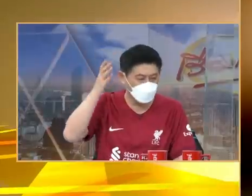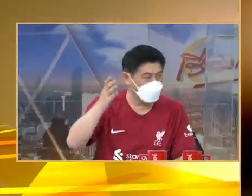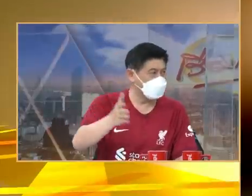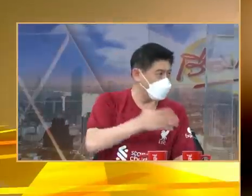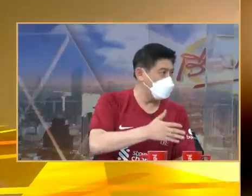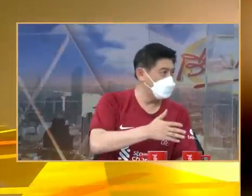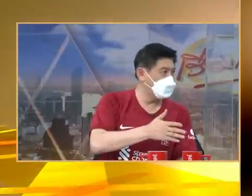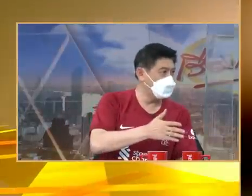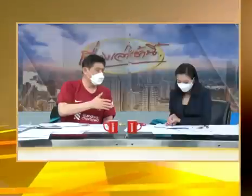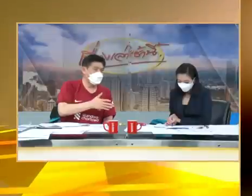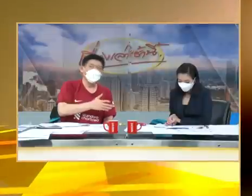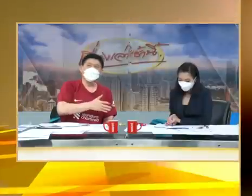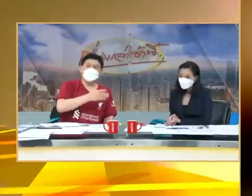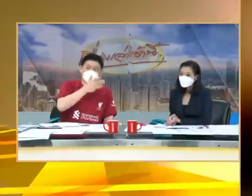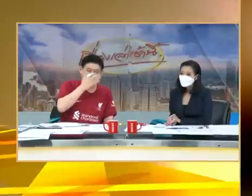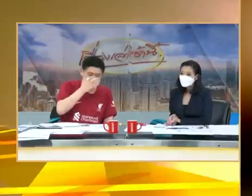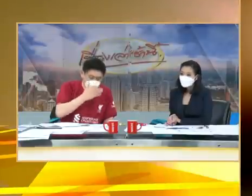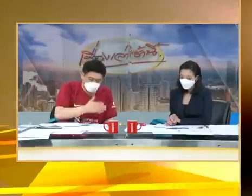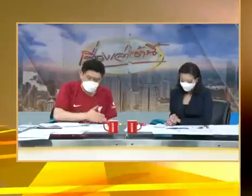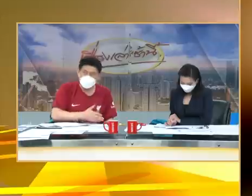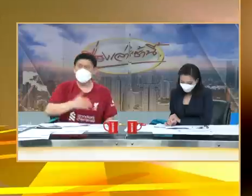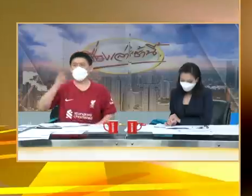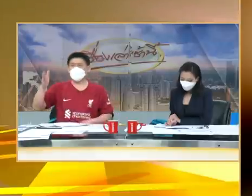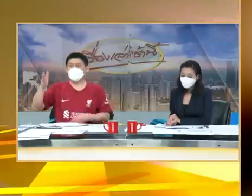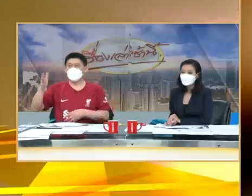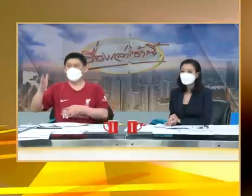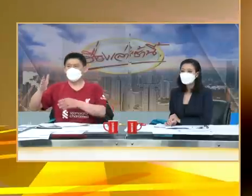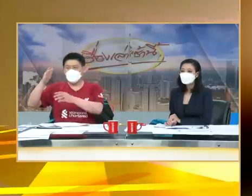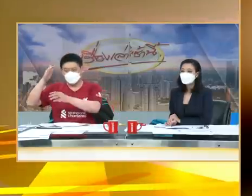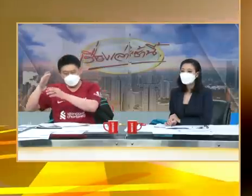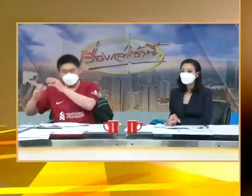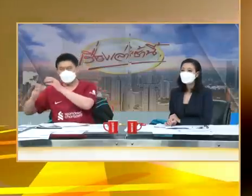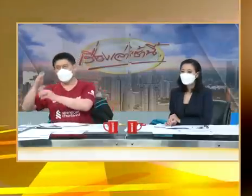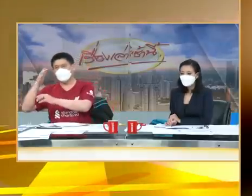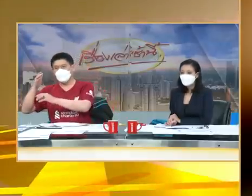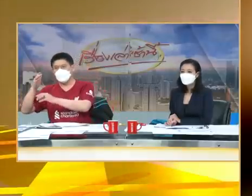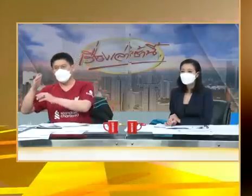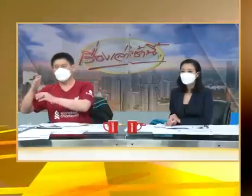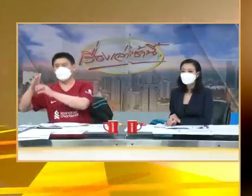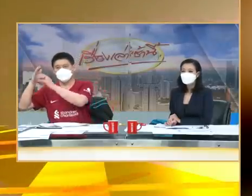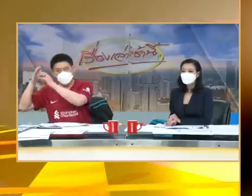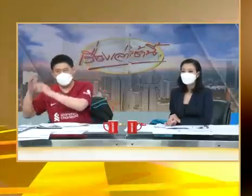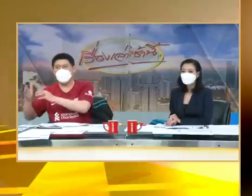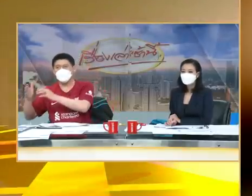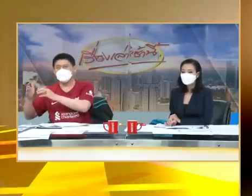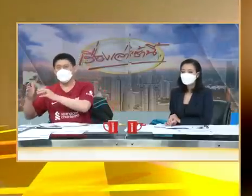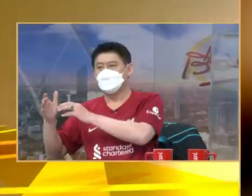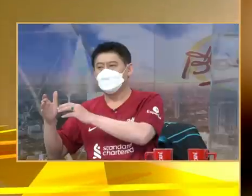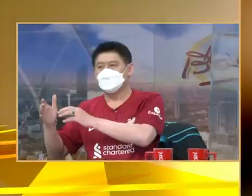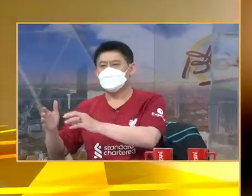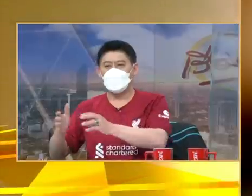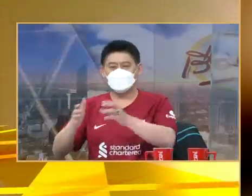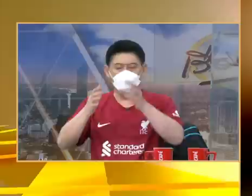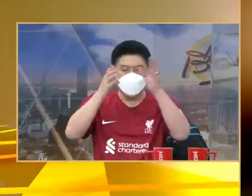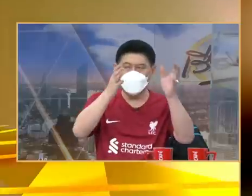265มีแต่เท่าสูตรหาร 500บาทแบ่งสันปันส่วนผสมสส baked